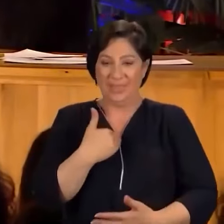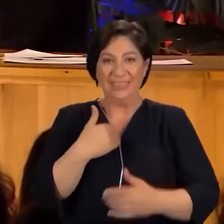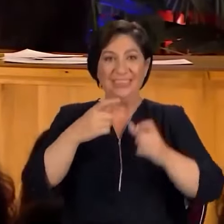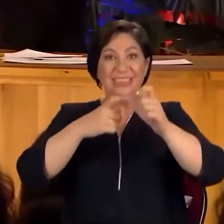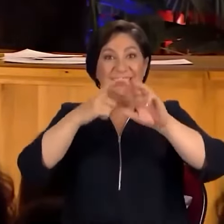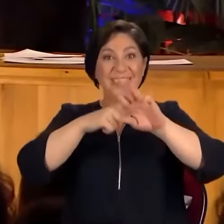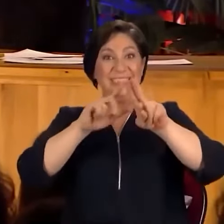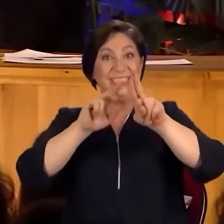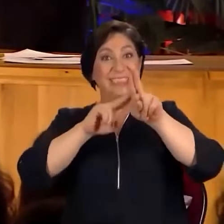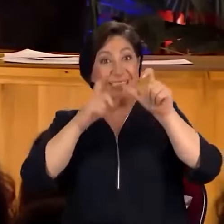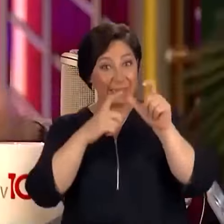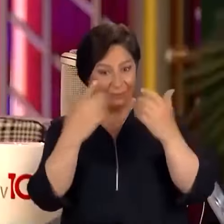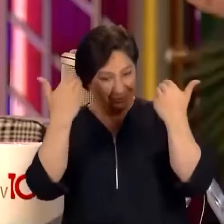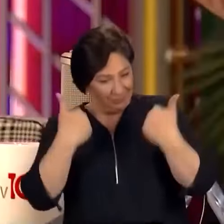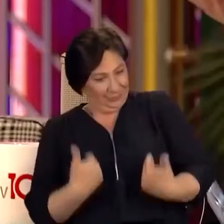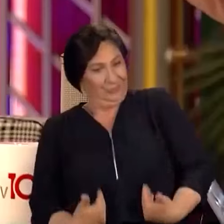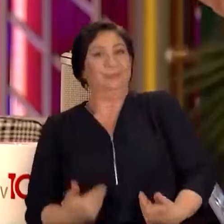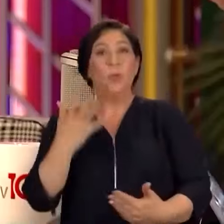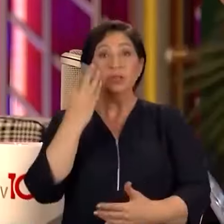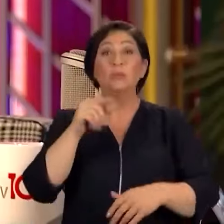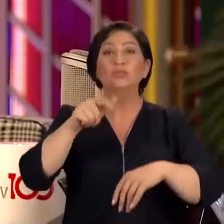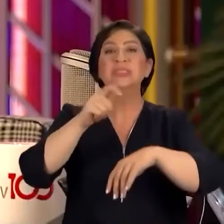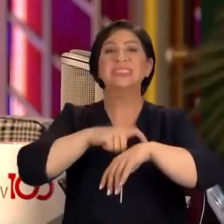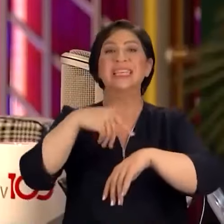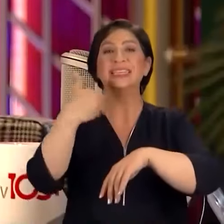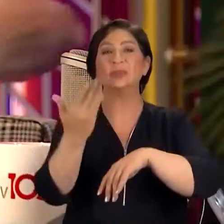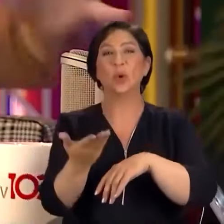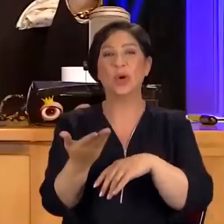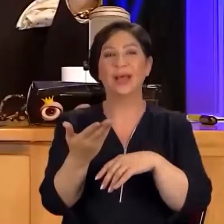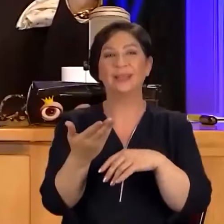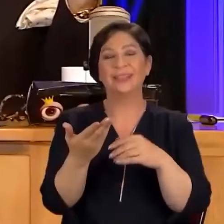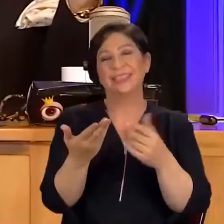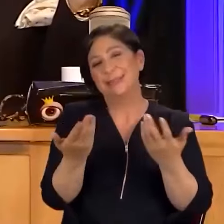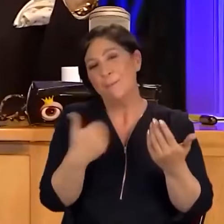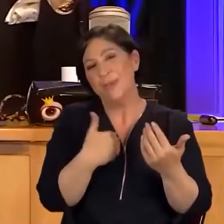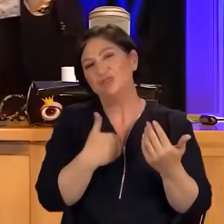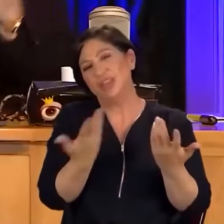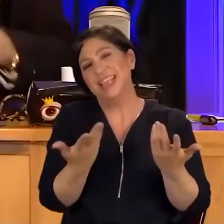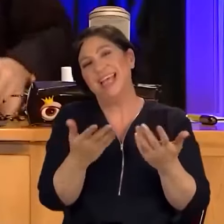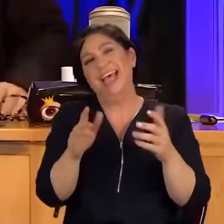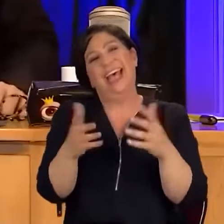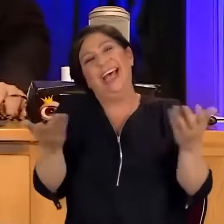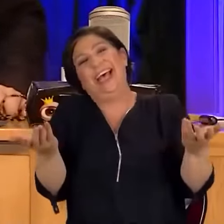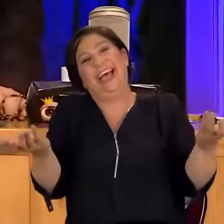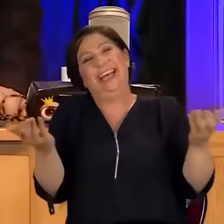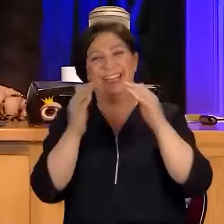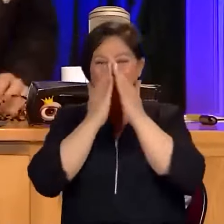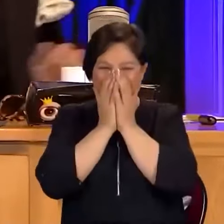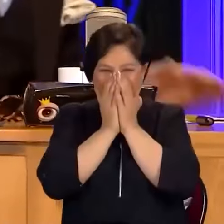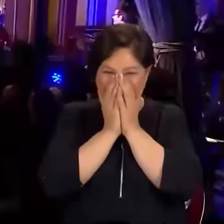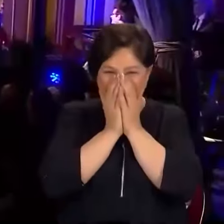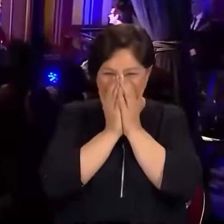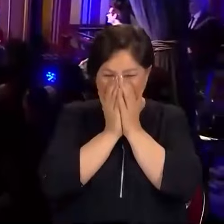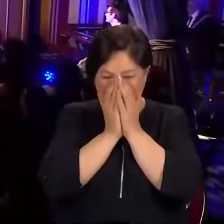seks objesine mi dönüşeceğim? Ve yani bu dönüşsem... saatten sonra bence de yani... Yani bu saat...